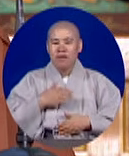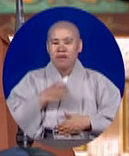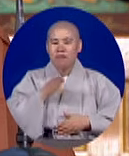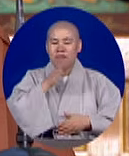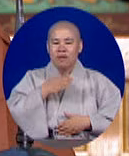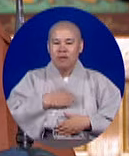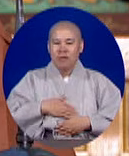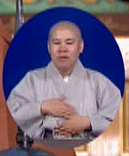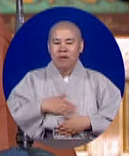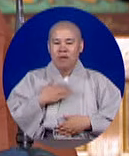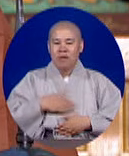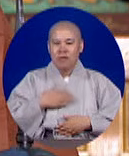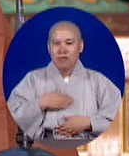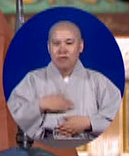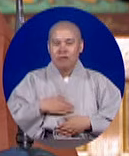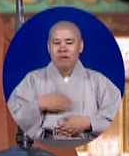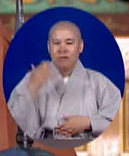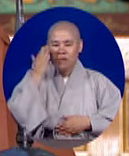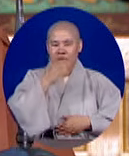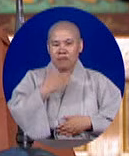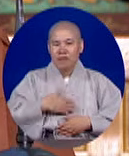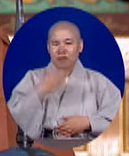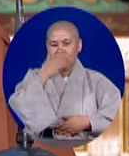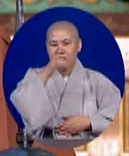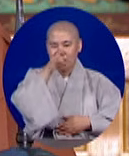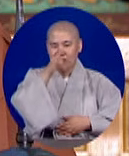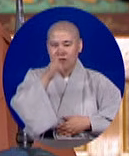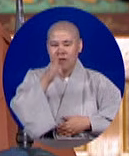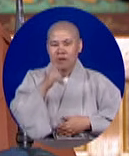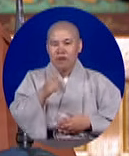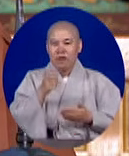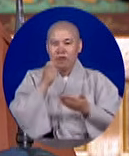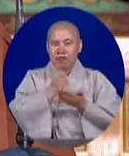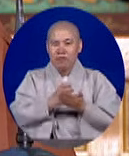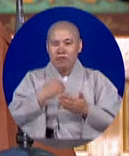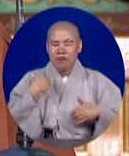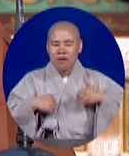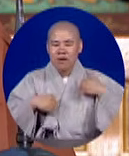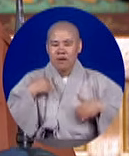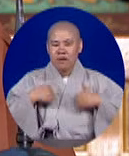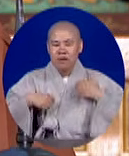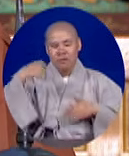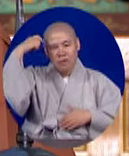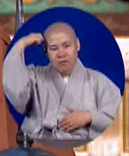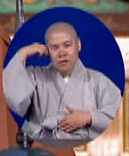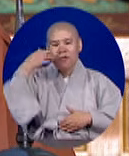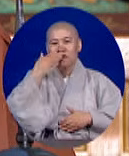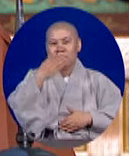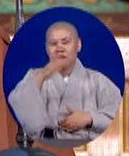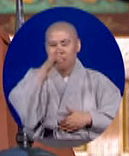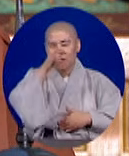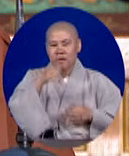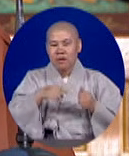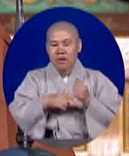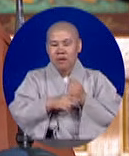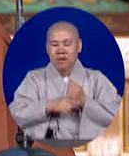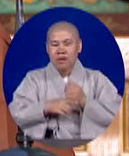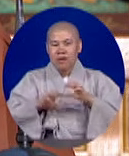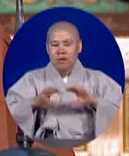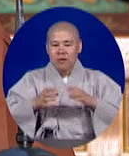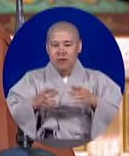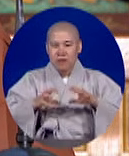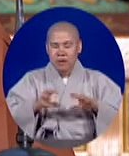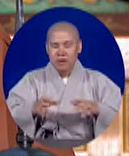이것을 법락을 느낀다 이래요. 법락. 법의 즐거움을 느낀다. 이 세락이라고 하는